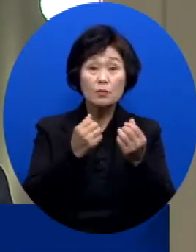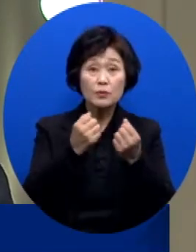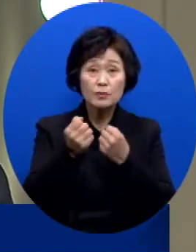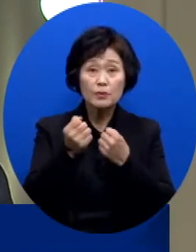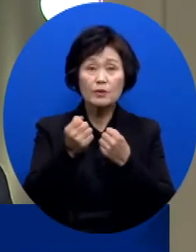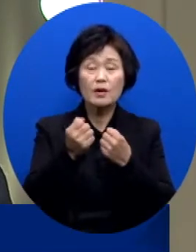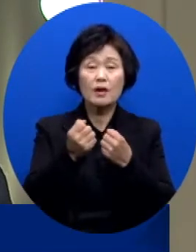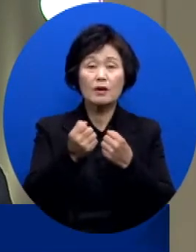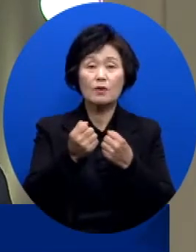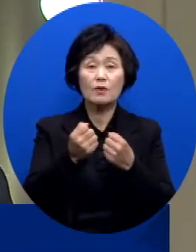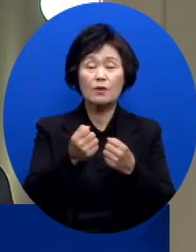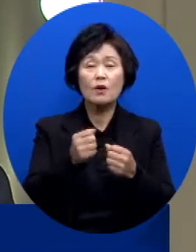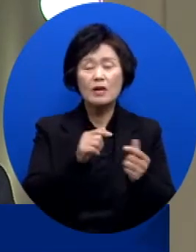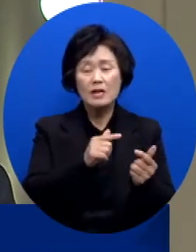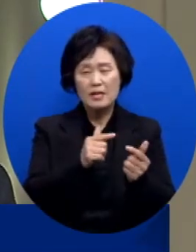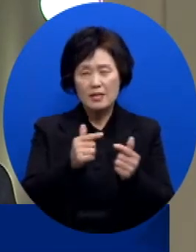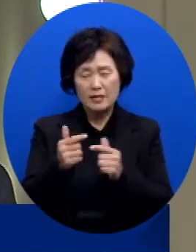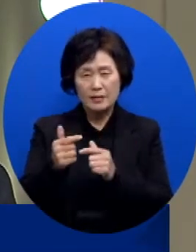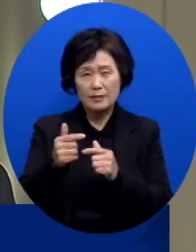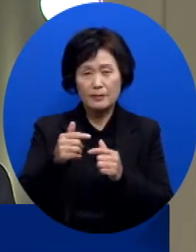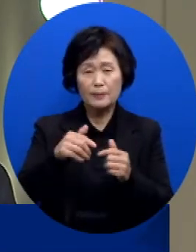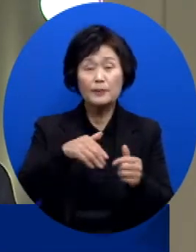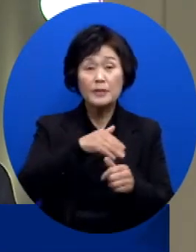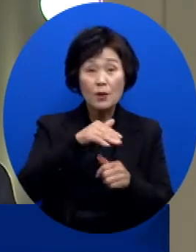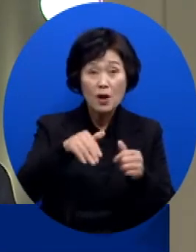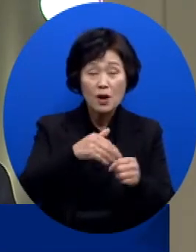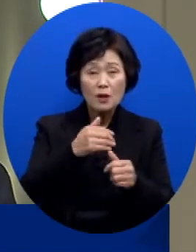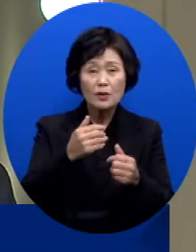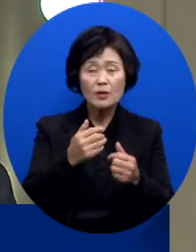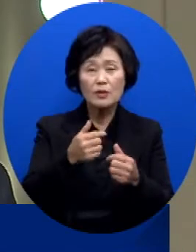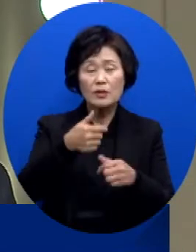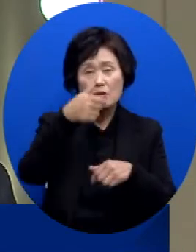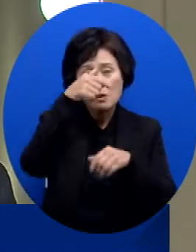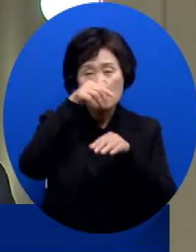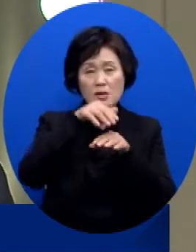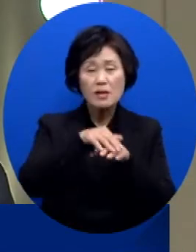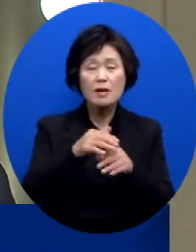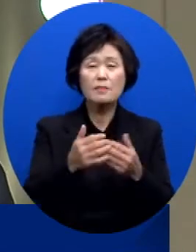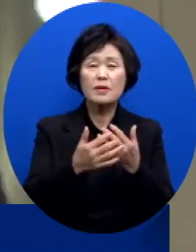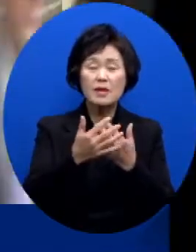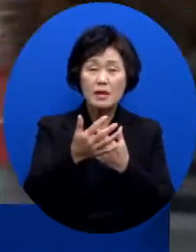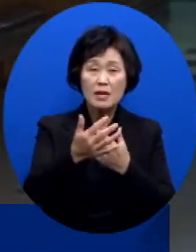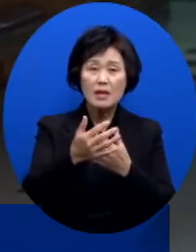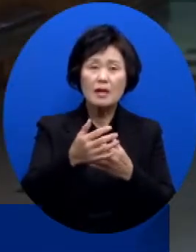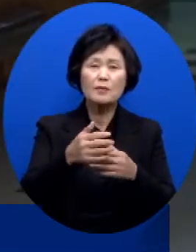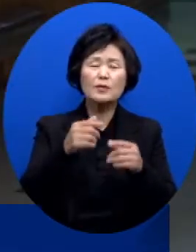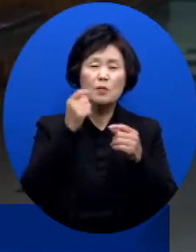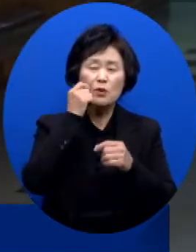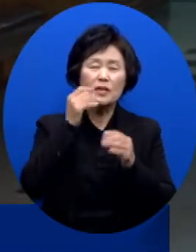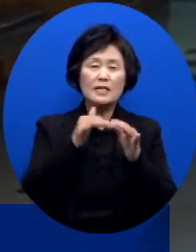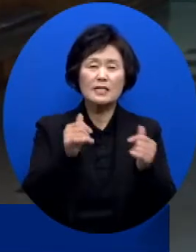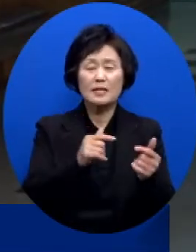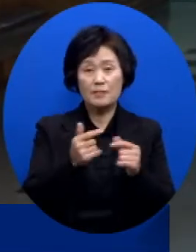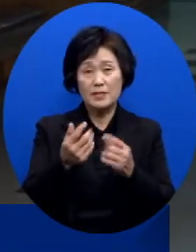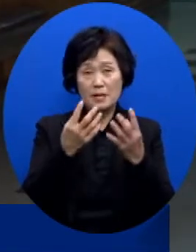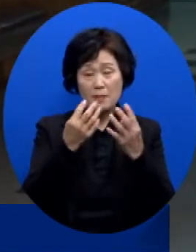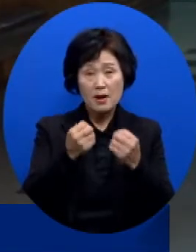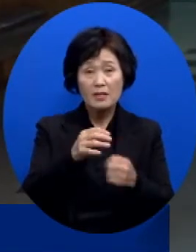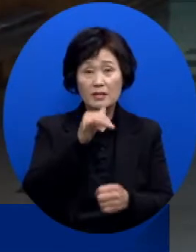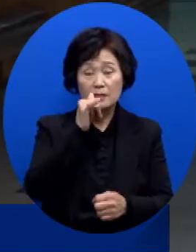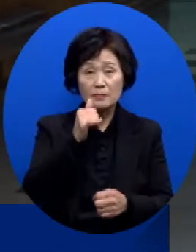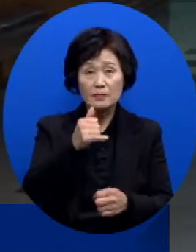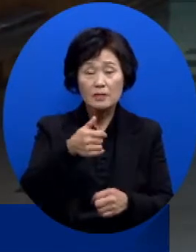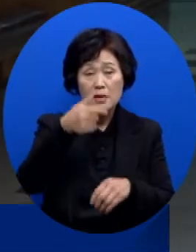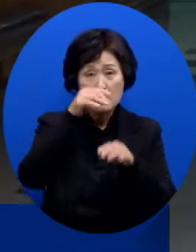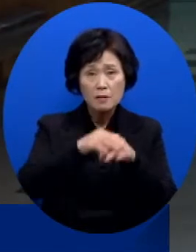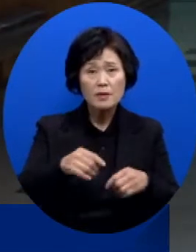불구하고 여러 가지 사정으로 대면 예배에 참여 못하는 분들이 많이 있습니다. 정말 대면 예배가 되지 못하다